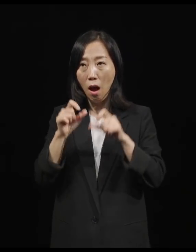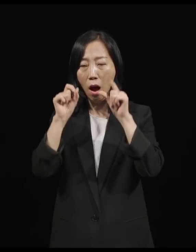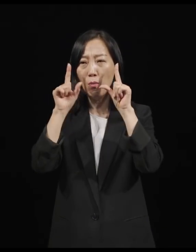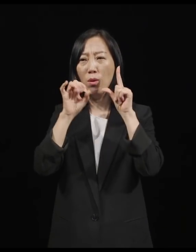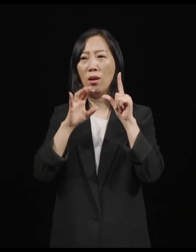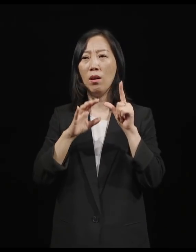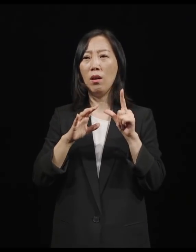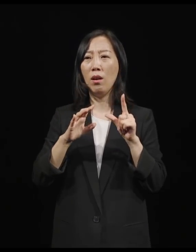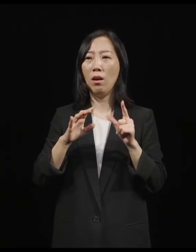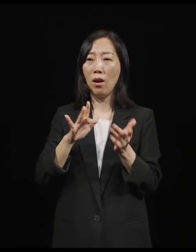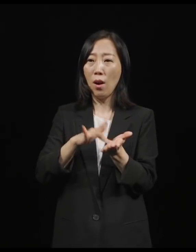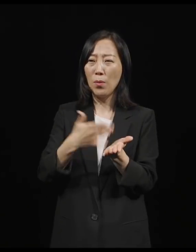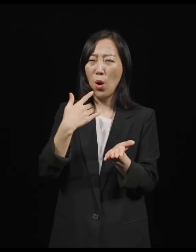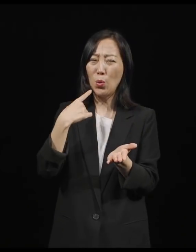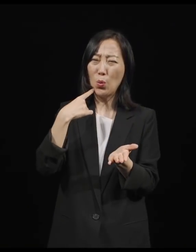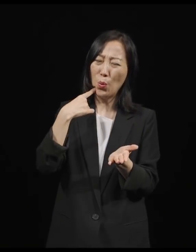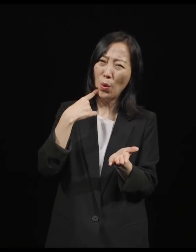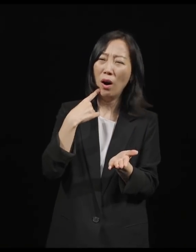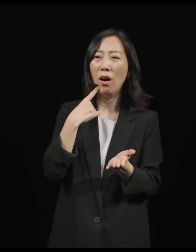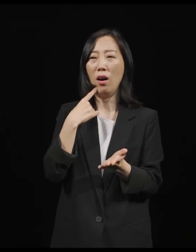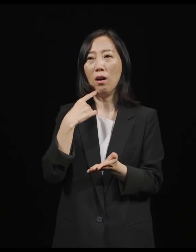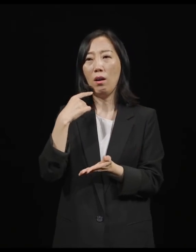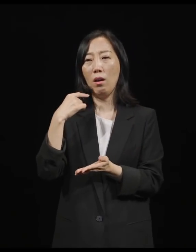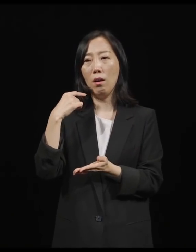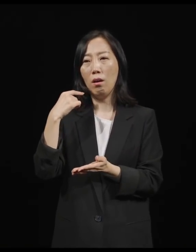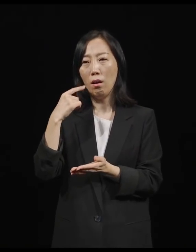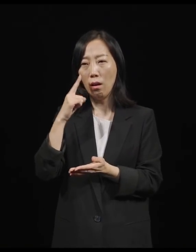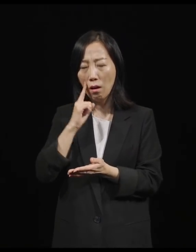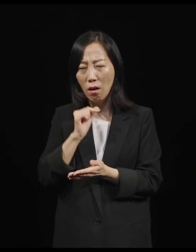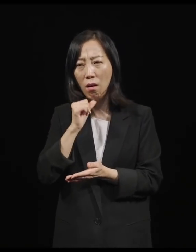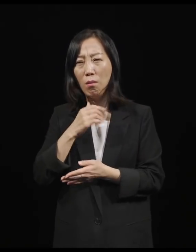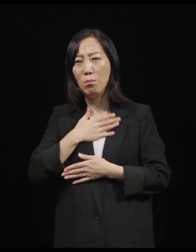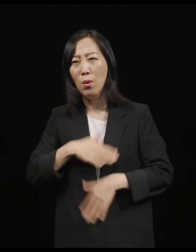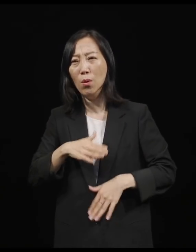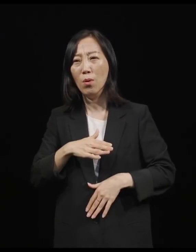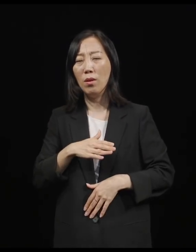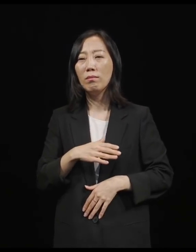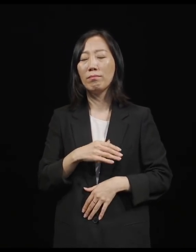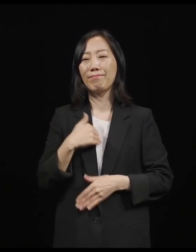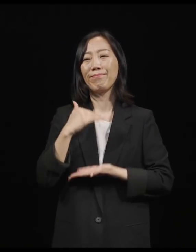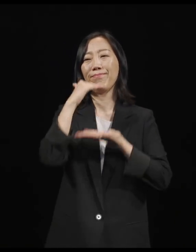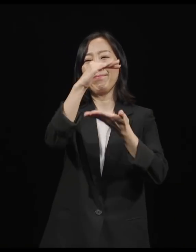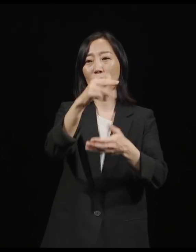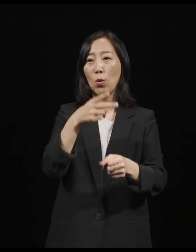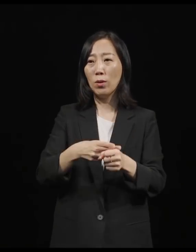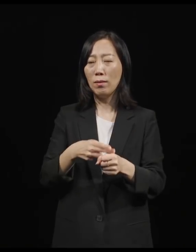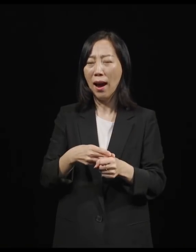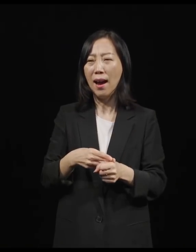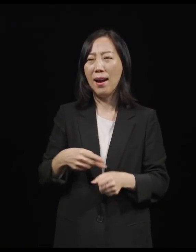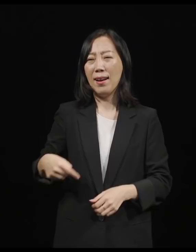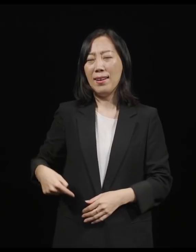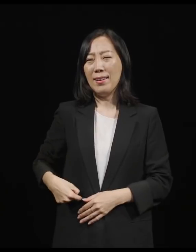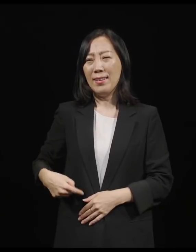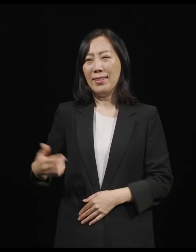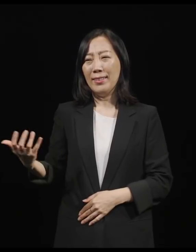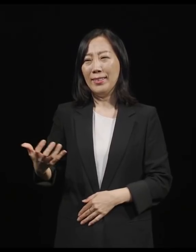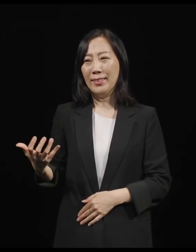늘 멍합니다. 그날 교수님은 마음이 너무 아파서 잠조차 들 수 없었다고 해요.